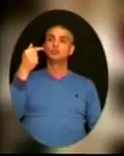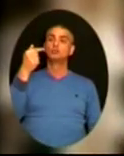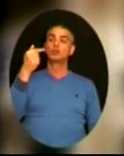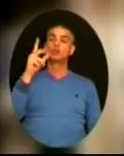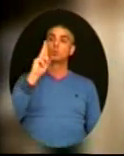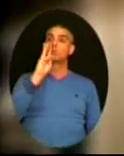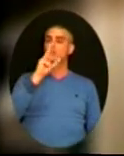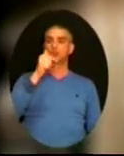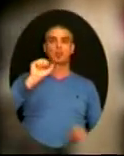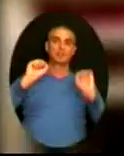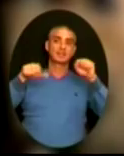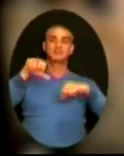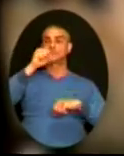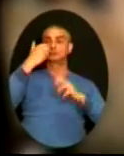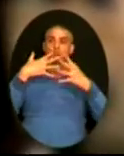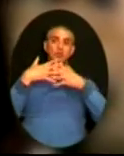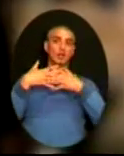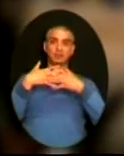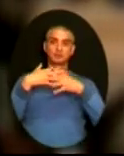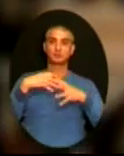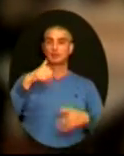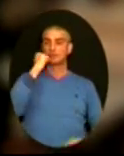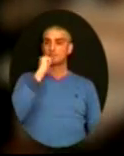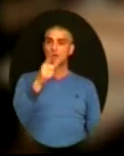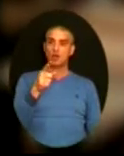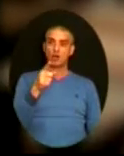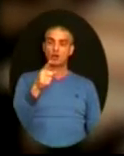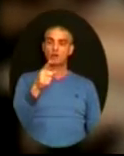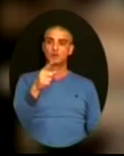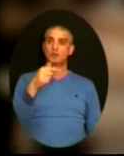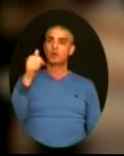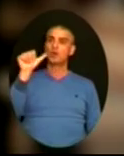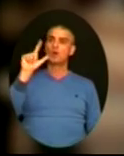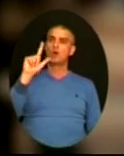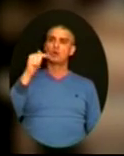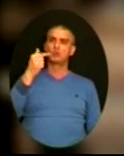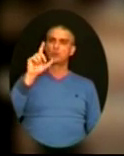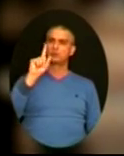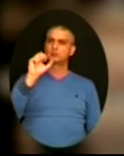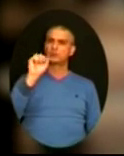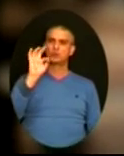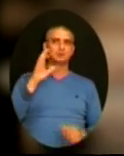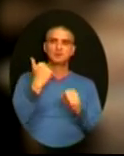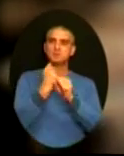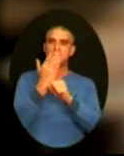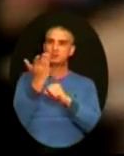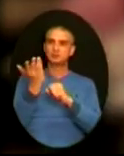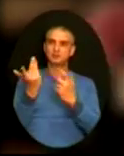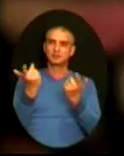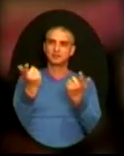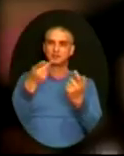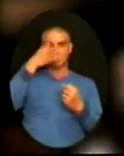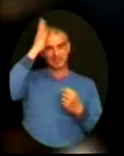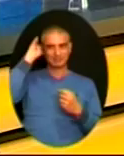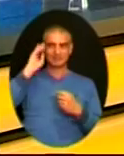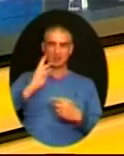וושינגטון, הנשיא הראשון של ארצות הברית. מאחוריי, אוגוסטוס. מה עושה פה? קיסר